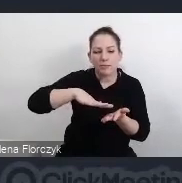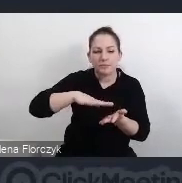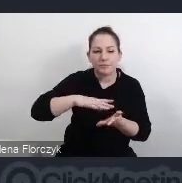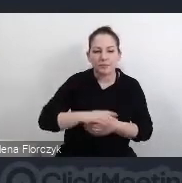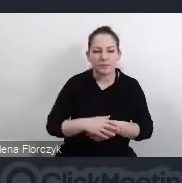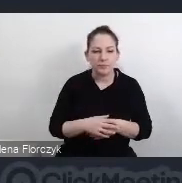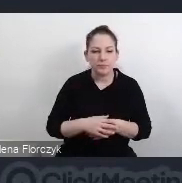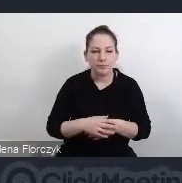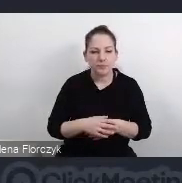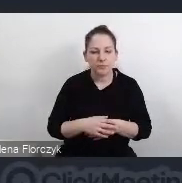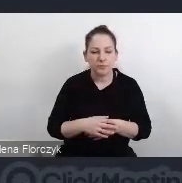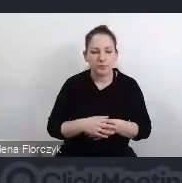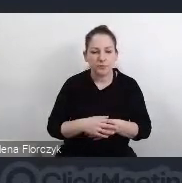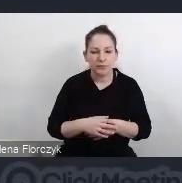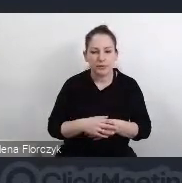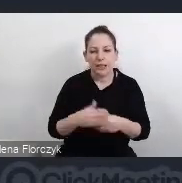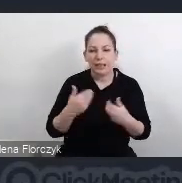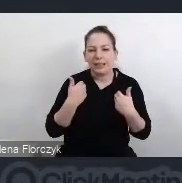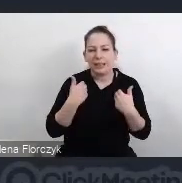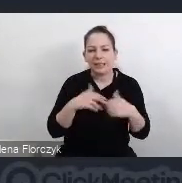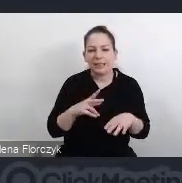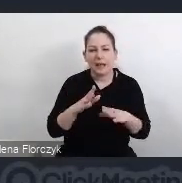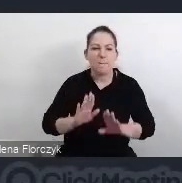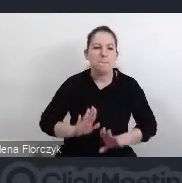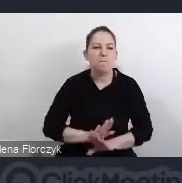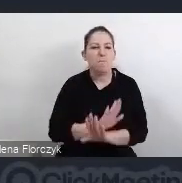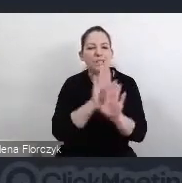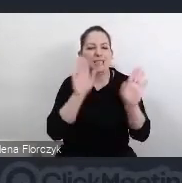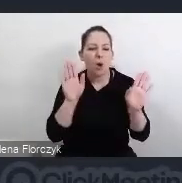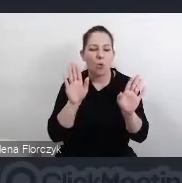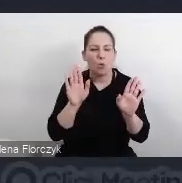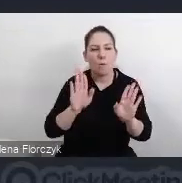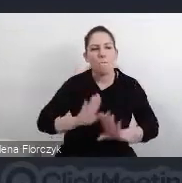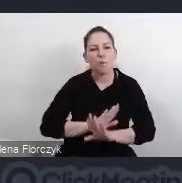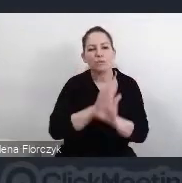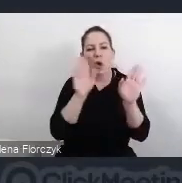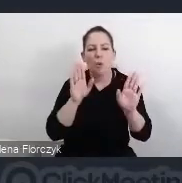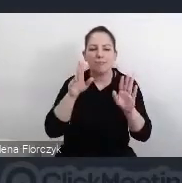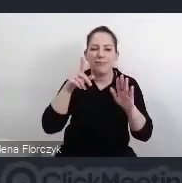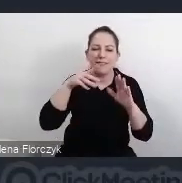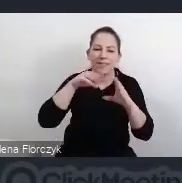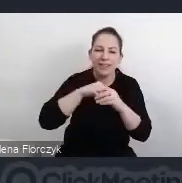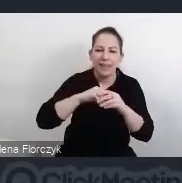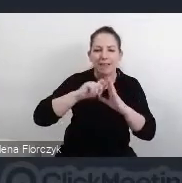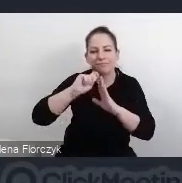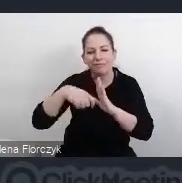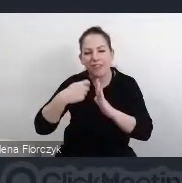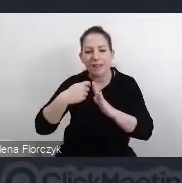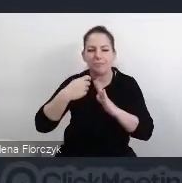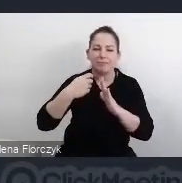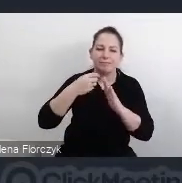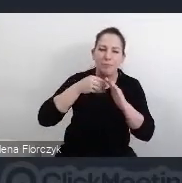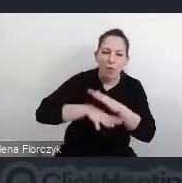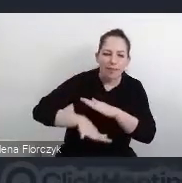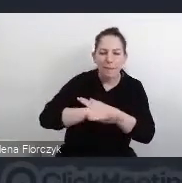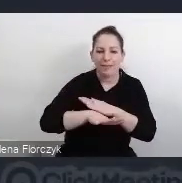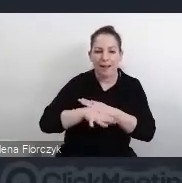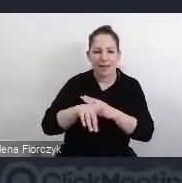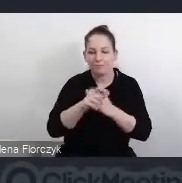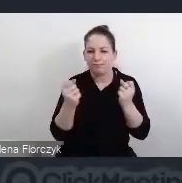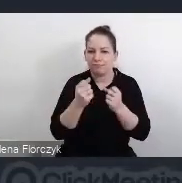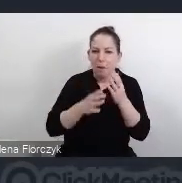no nie chciałbym tu używać słowa muzeum, ale takie muzeum multimedialne, które w sposób bardzo atrakcyjny